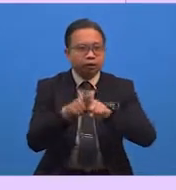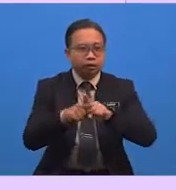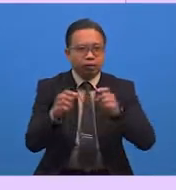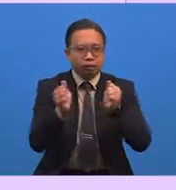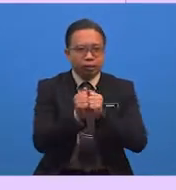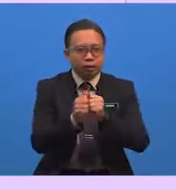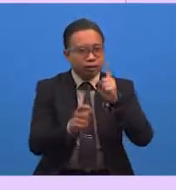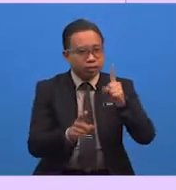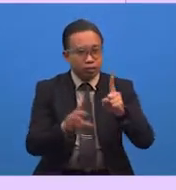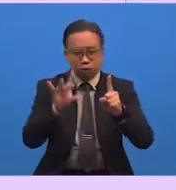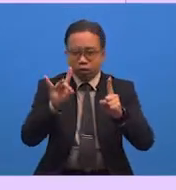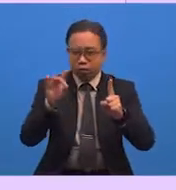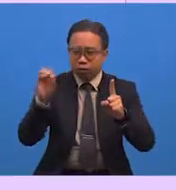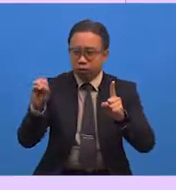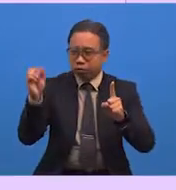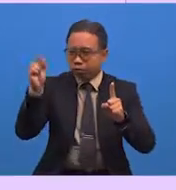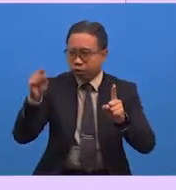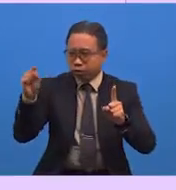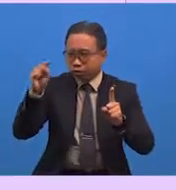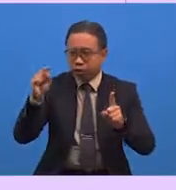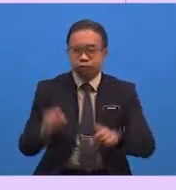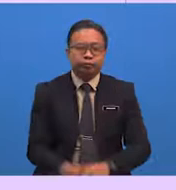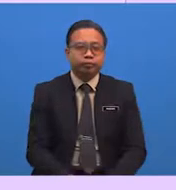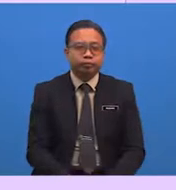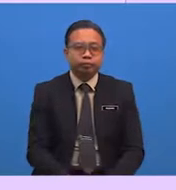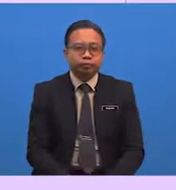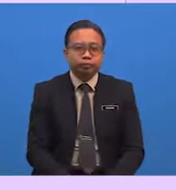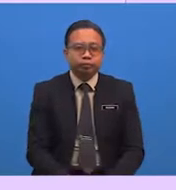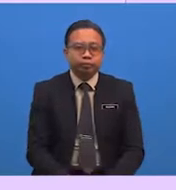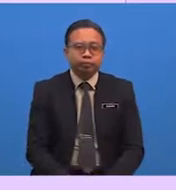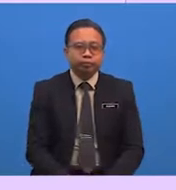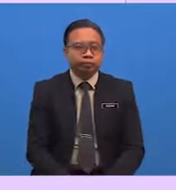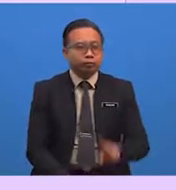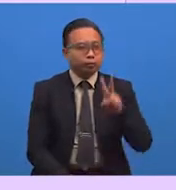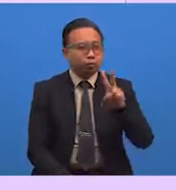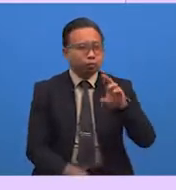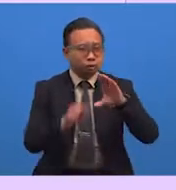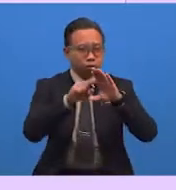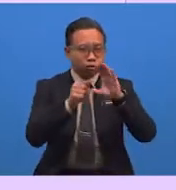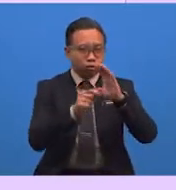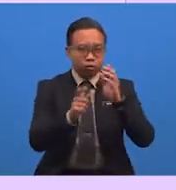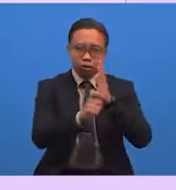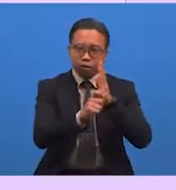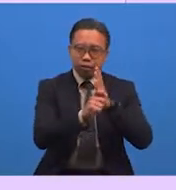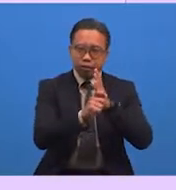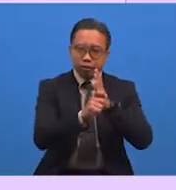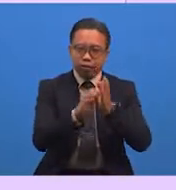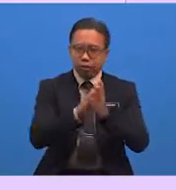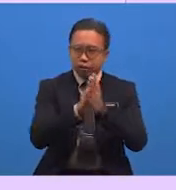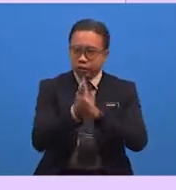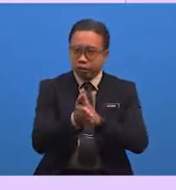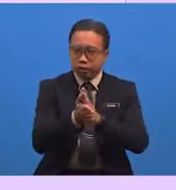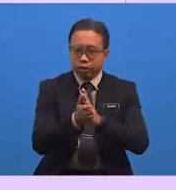dengan 180 darjah. Dua sudut yang ditambah menjadi 180